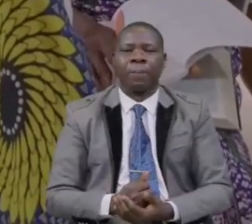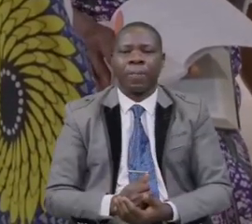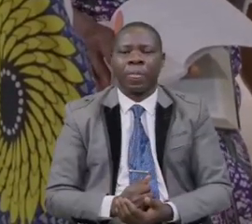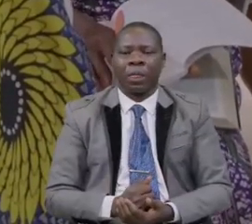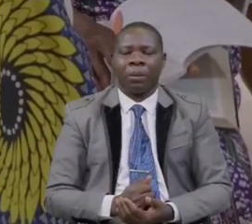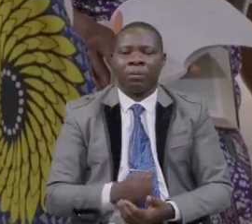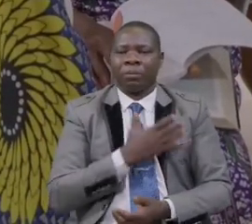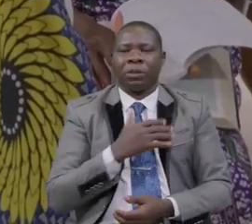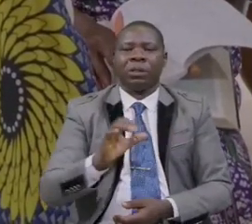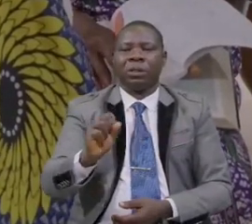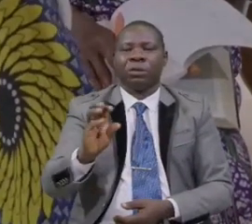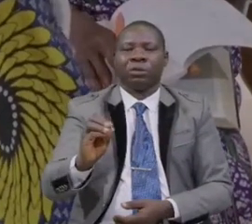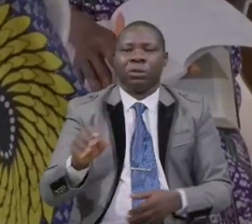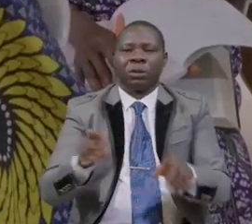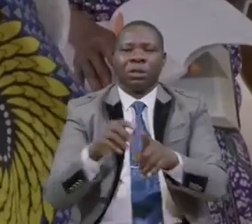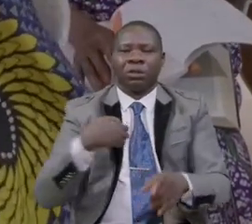Alors,